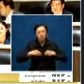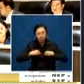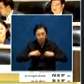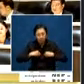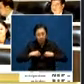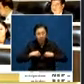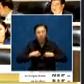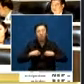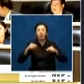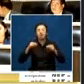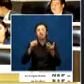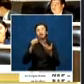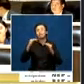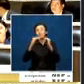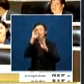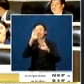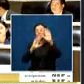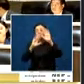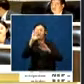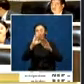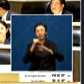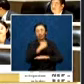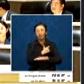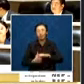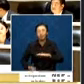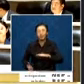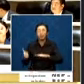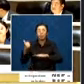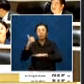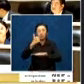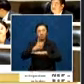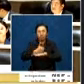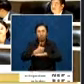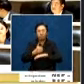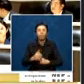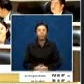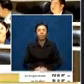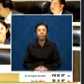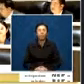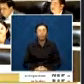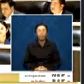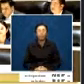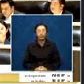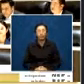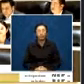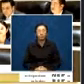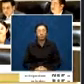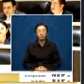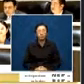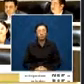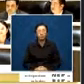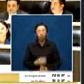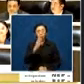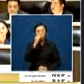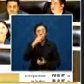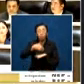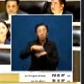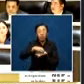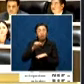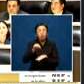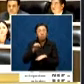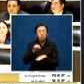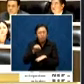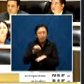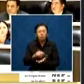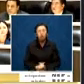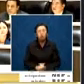ว่าการประชุมเนี่ยจะล่มไห ม ต้องล่มอย่างเดียวนะไม่งั้นมันเลื่อนไม่ได้ ครับ มันไม่มีเหตุผลจะเลื่อนยกเว้นคุณจะใช้เสียงข้างมากเปลี่ยนบังคับอะ